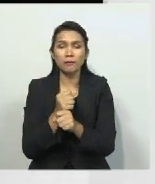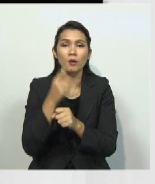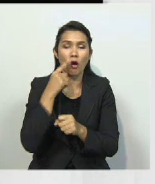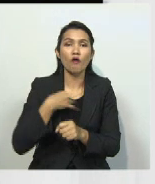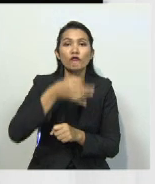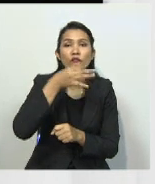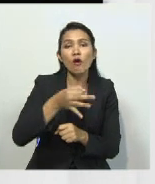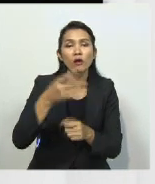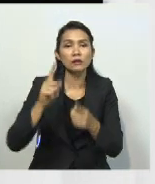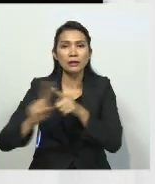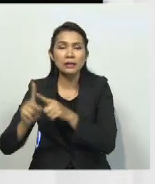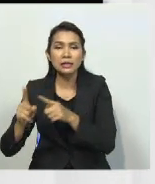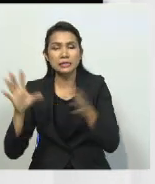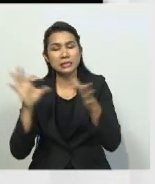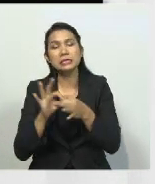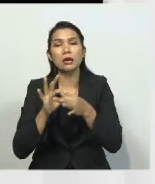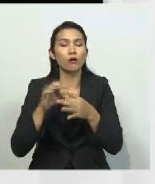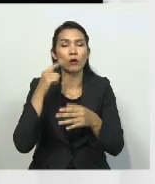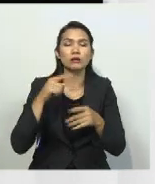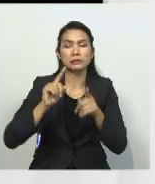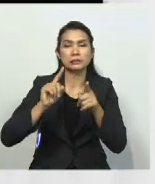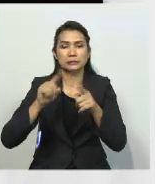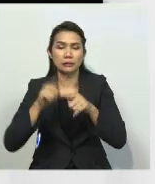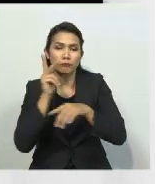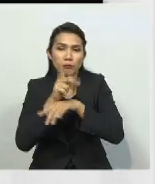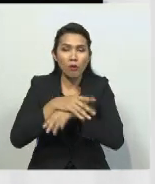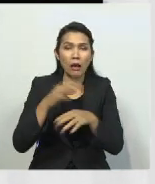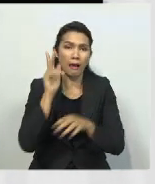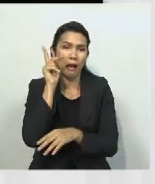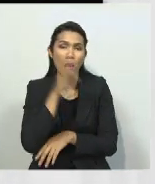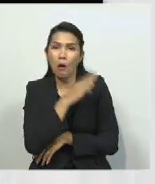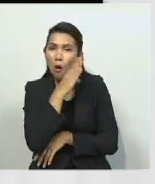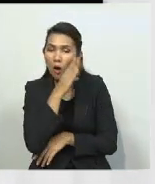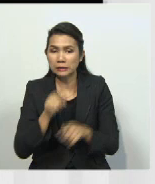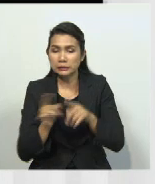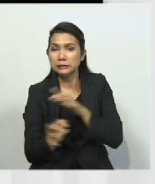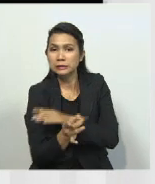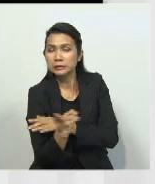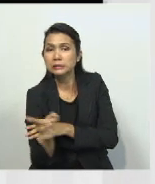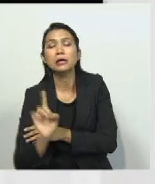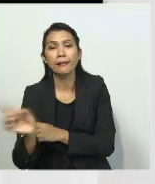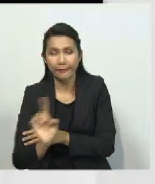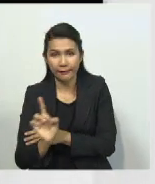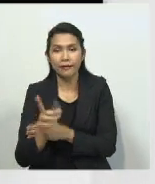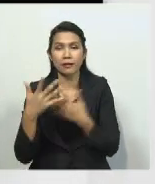รับเรื่องร้องเรียนการหาเสียงผ่านโซเชียลมีเดียเพื่อป้องกันข่าวปลอมหรือว่าการใส่ร้ายป้ายสี